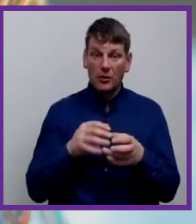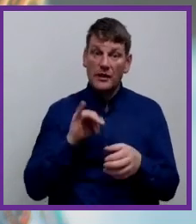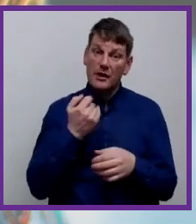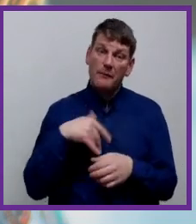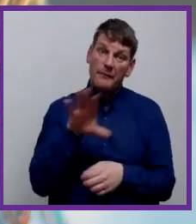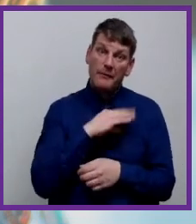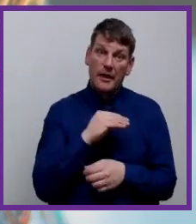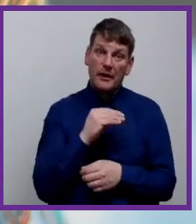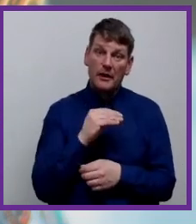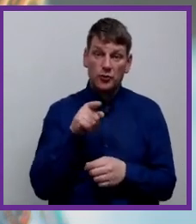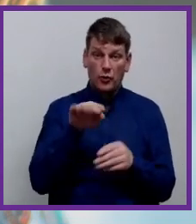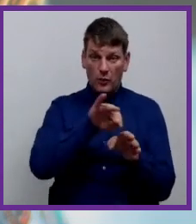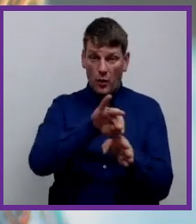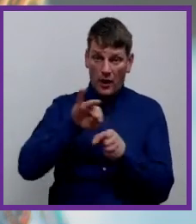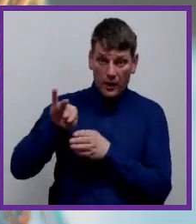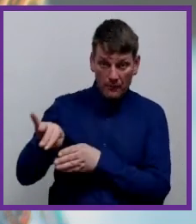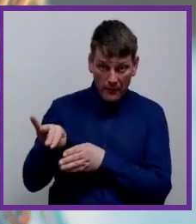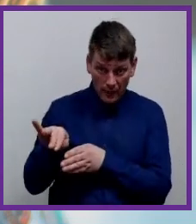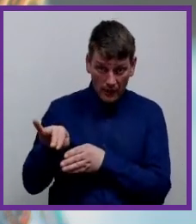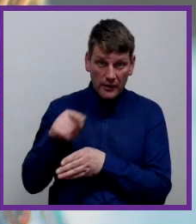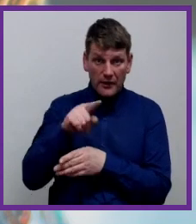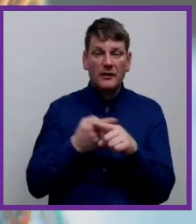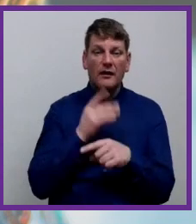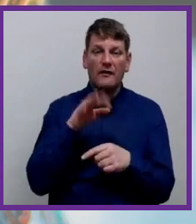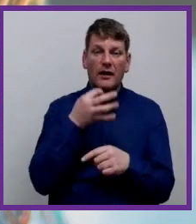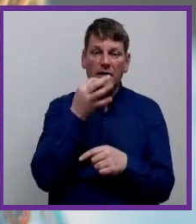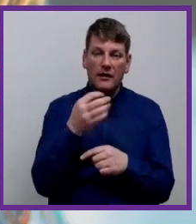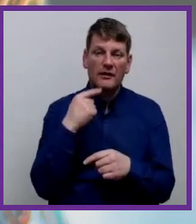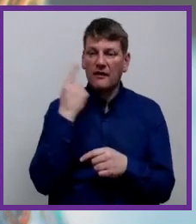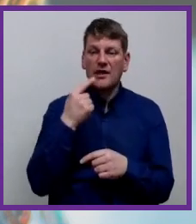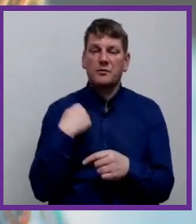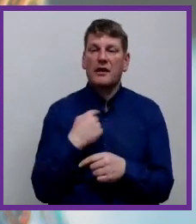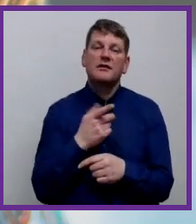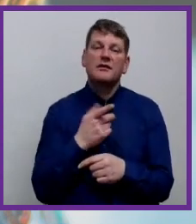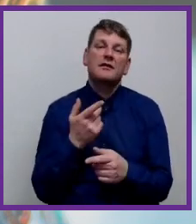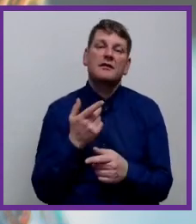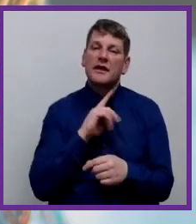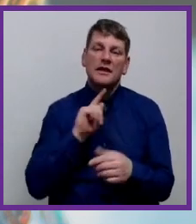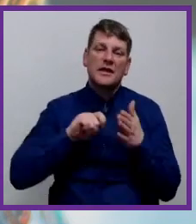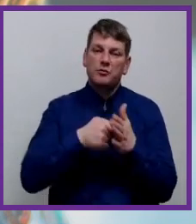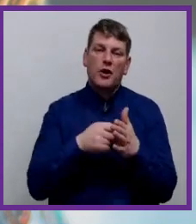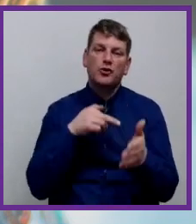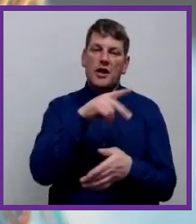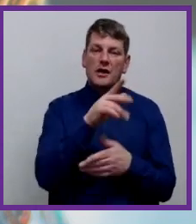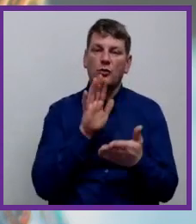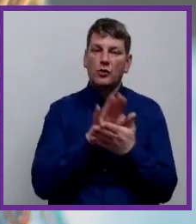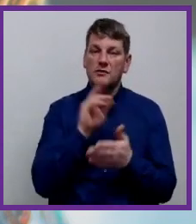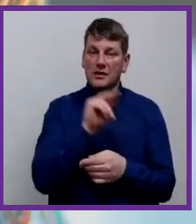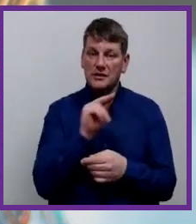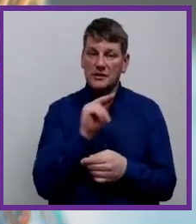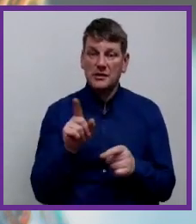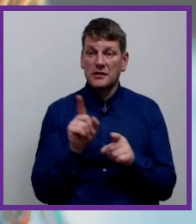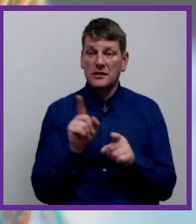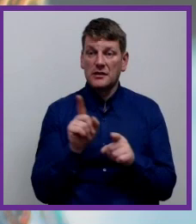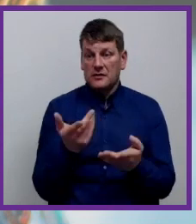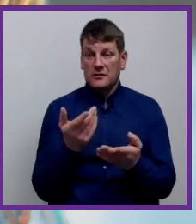šo noliekam malā, jo te atkal varētu teikt, protams, ka neviens man nespiež iet uz baznīcu. Pat kā turista apdēja,